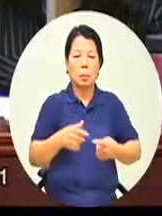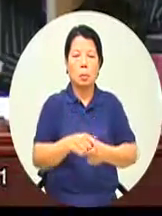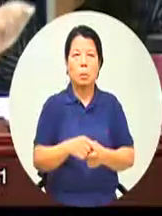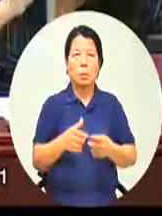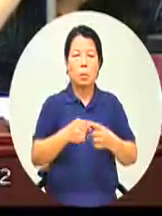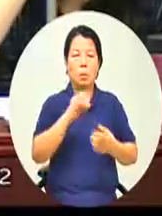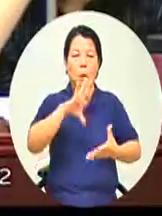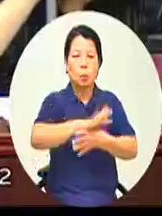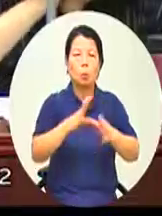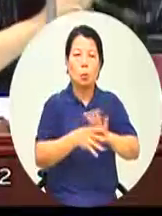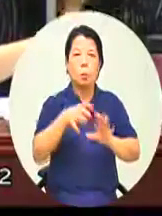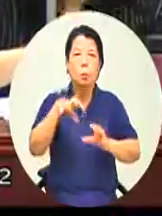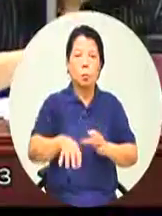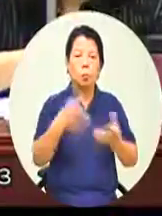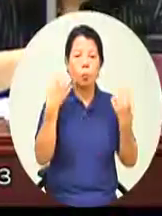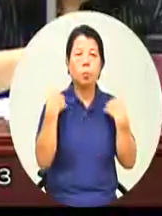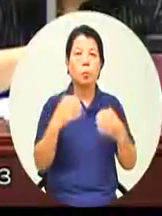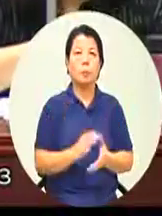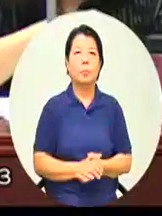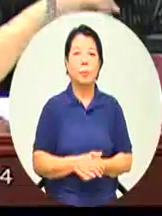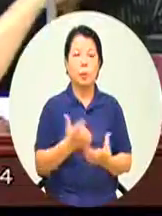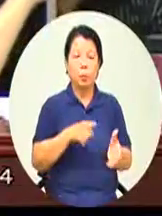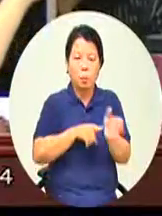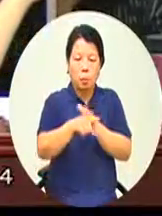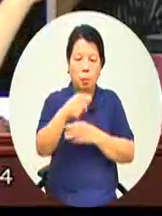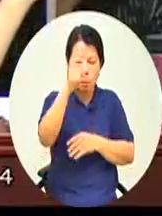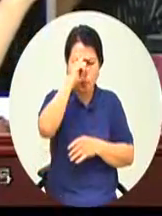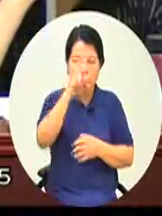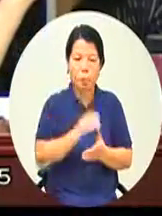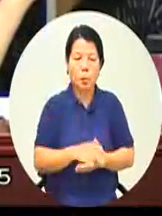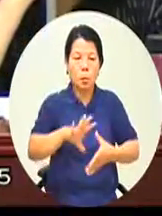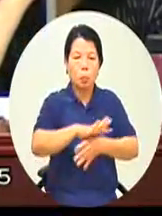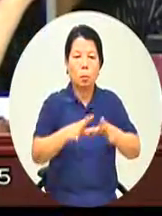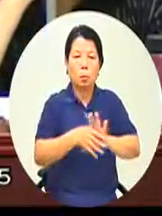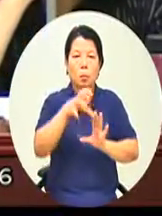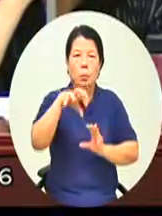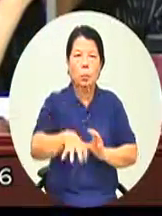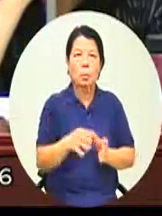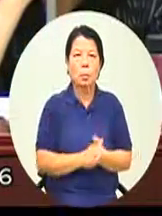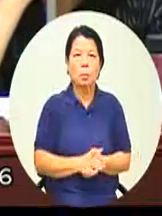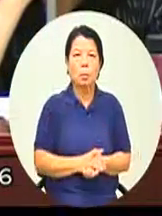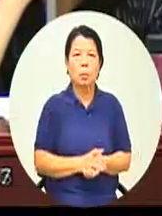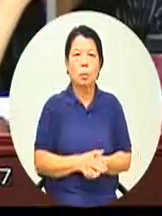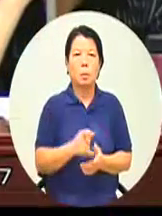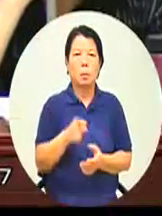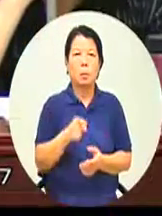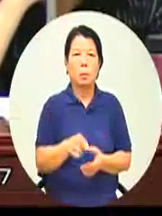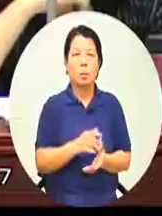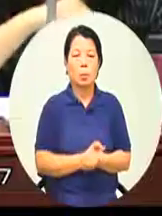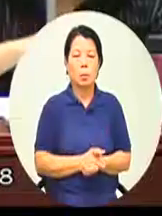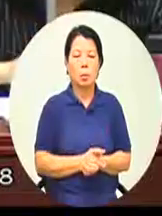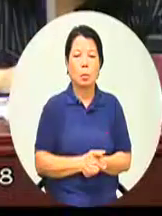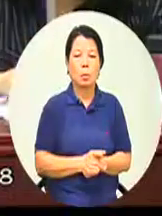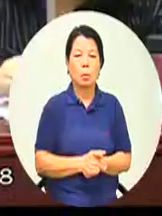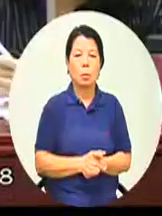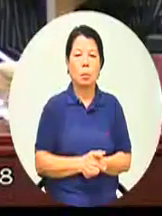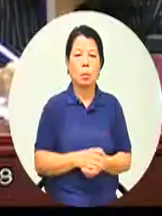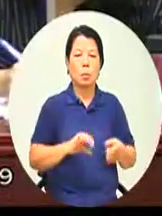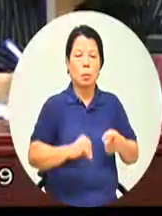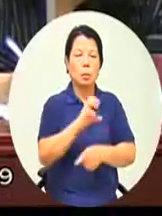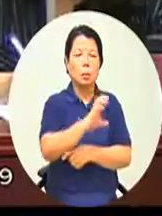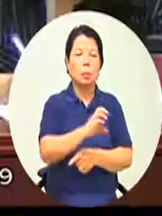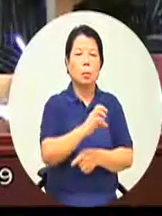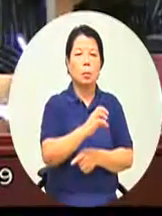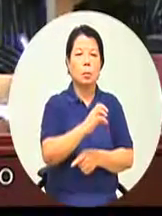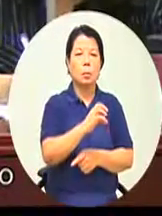实是文化部。那其实我们也一直希望文化部可以，尤其是它90%的土地都